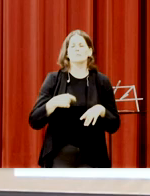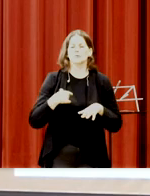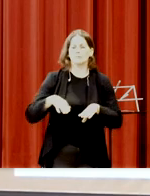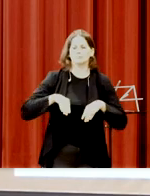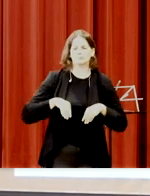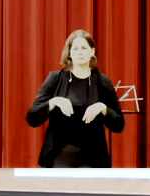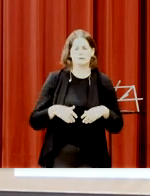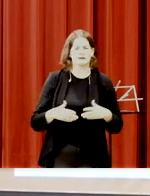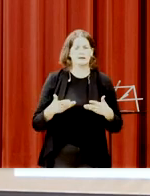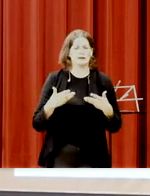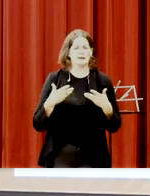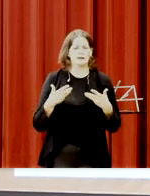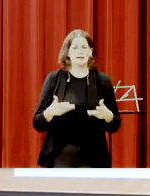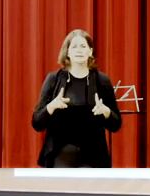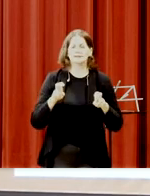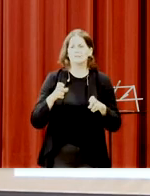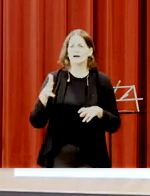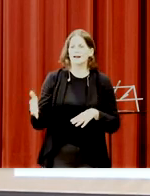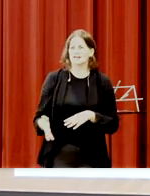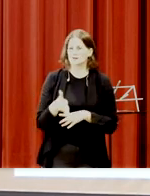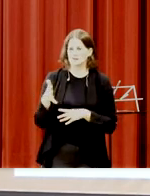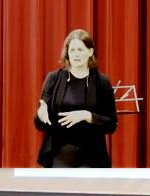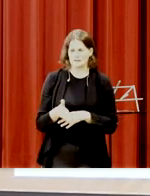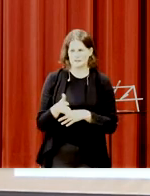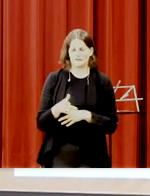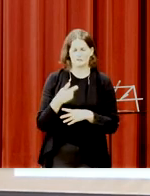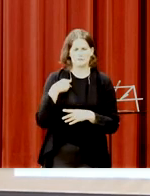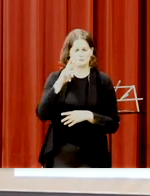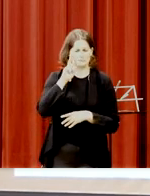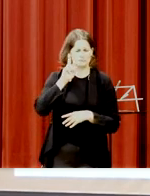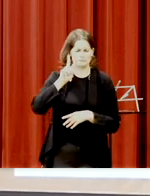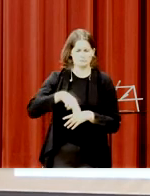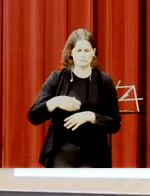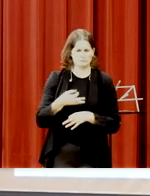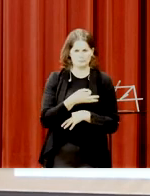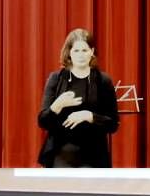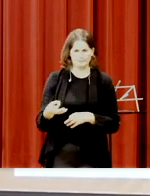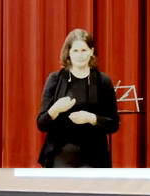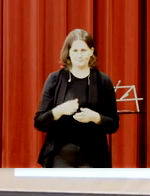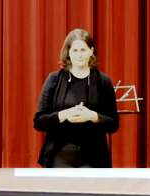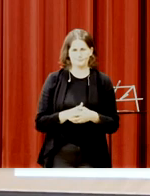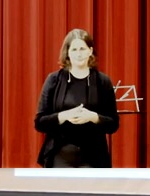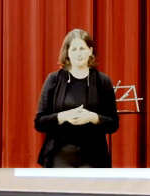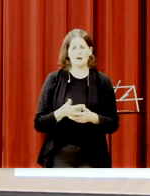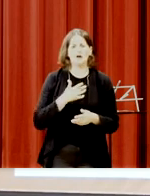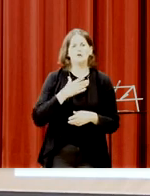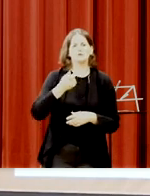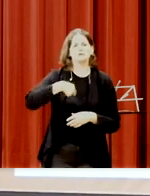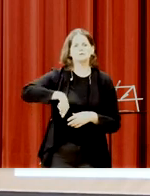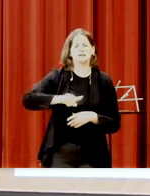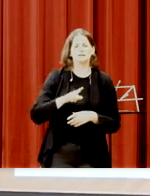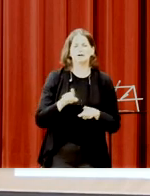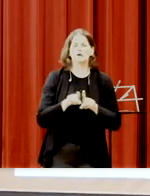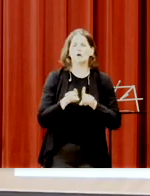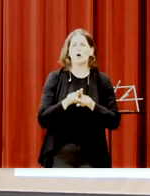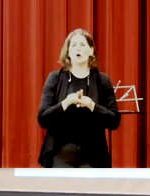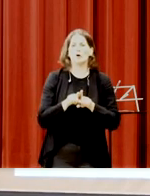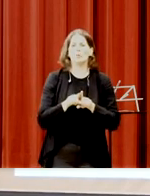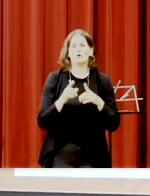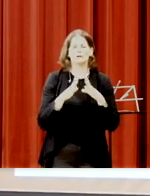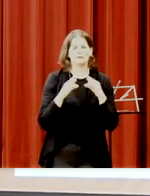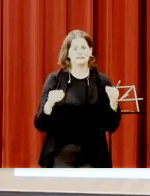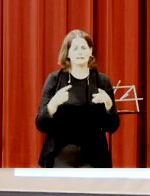Nosaltres, com a universitat, compartim aquesta necessitat de posar la recerca, de posar